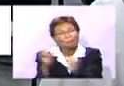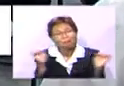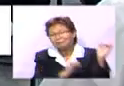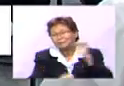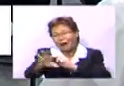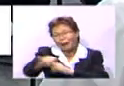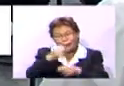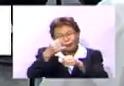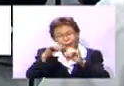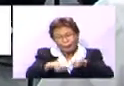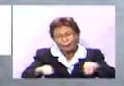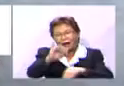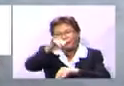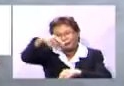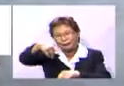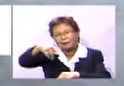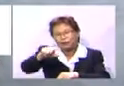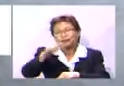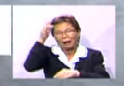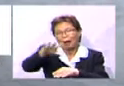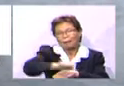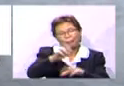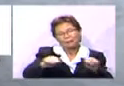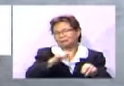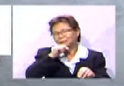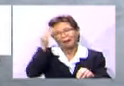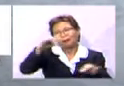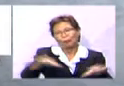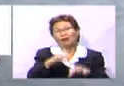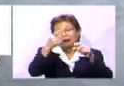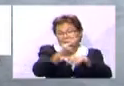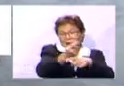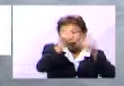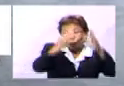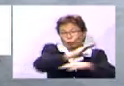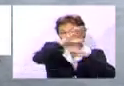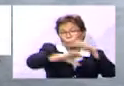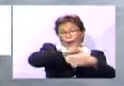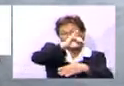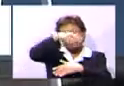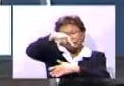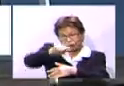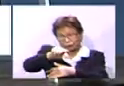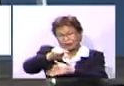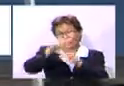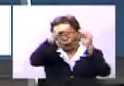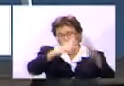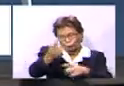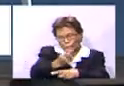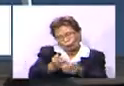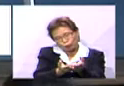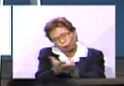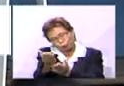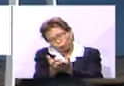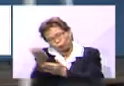pengambilan pelajar ipg akan dilakukan manakala latihan guru di semua ipg terlibat akan diteruskan